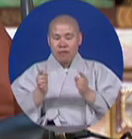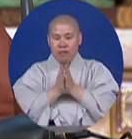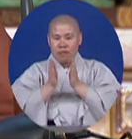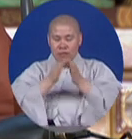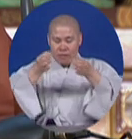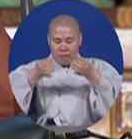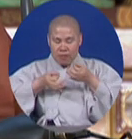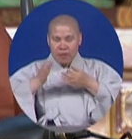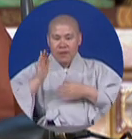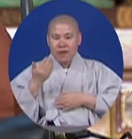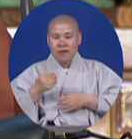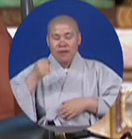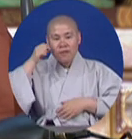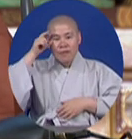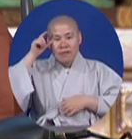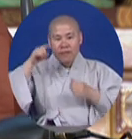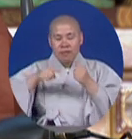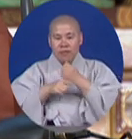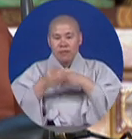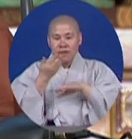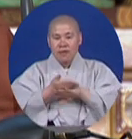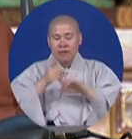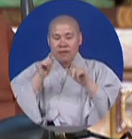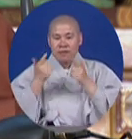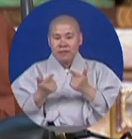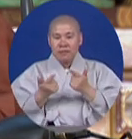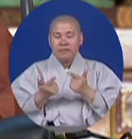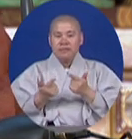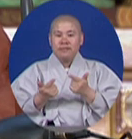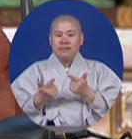그리고 깨닫는 거라고 하는 것은 다른 게 아니라